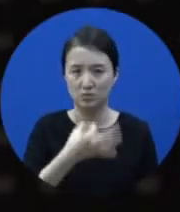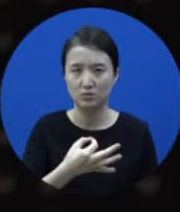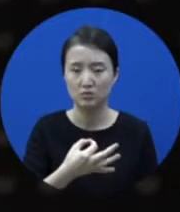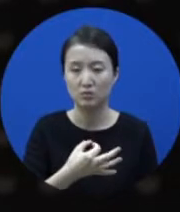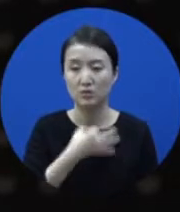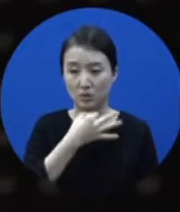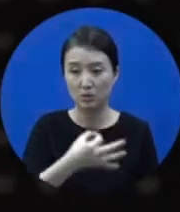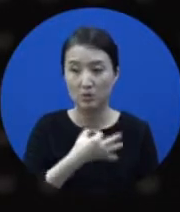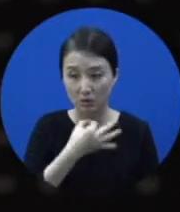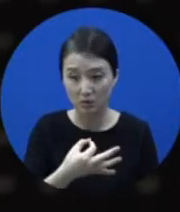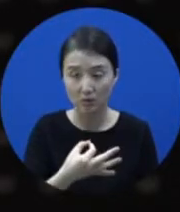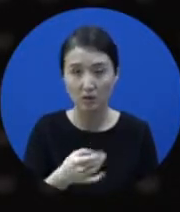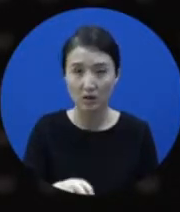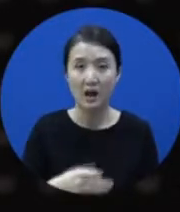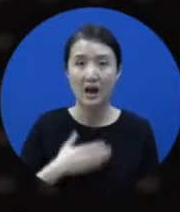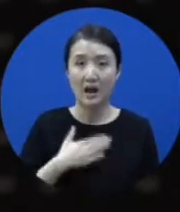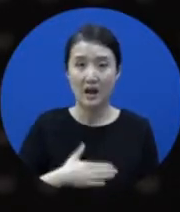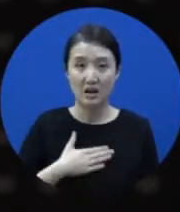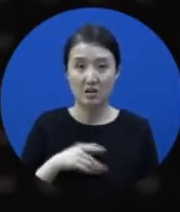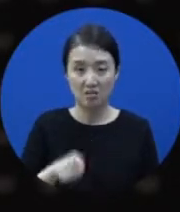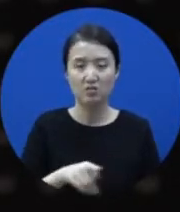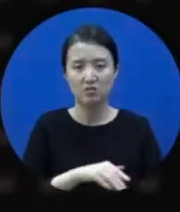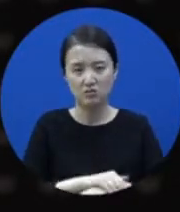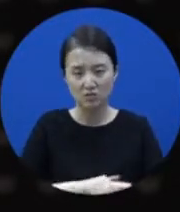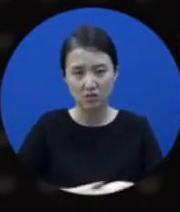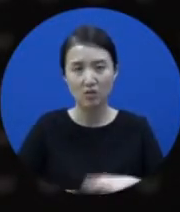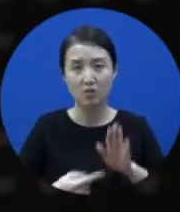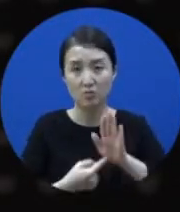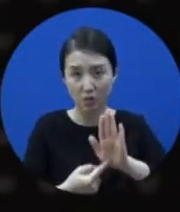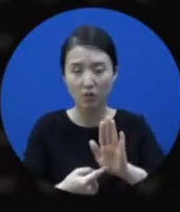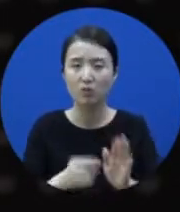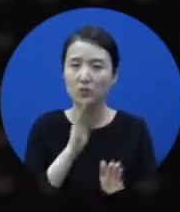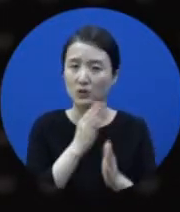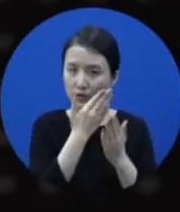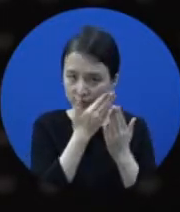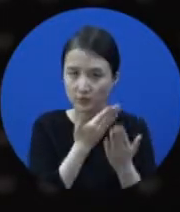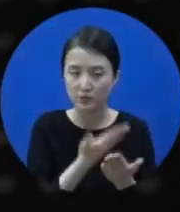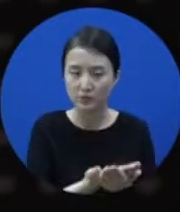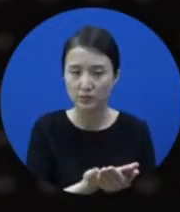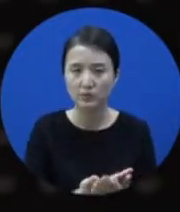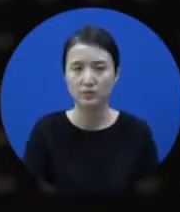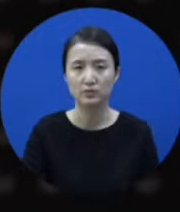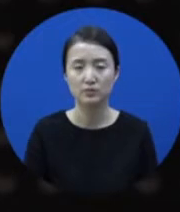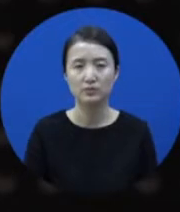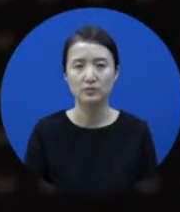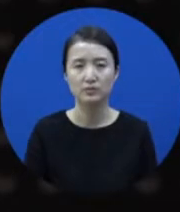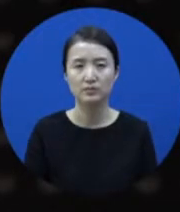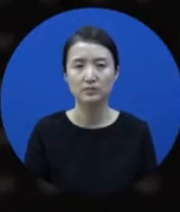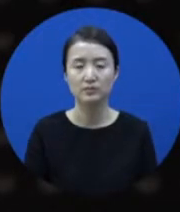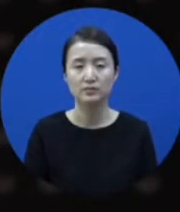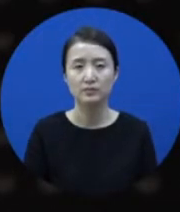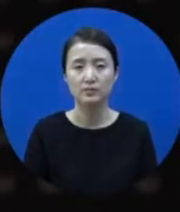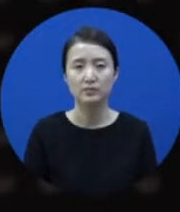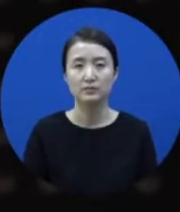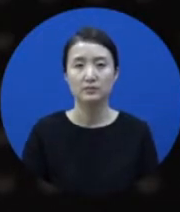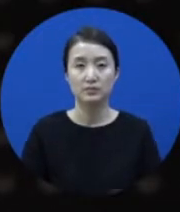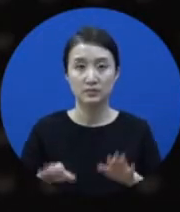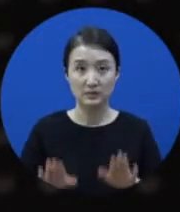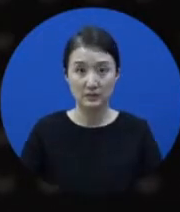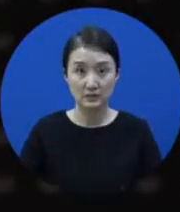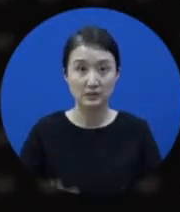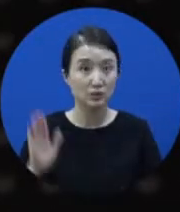내가 아는 것을 어떻게 표현하느냐가 정말 중요한 시대가 됐습니다. 자, 이제는 말로 표현하는 시대입니다.